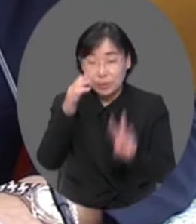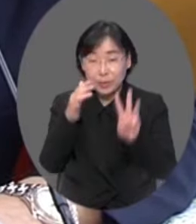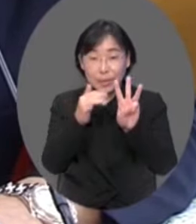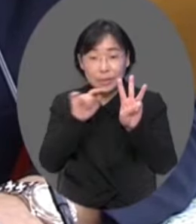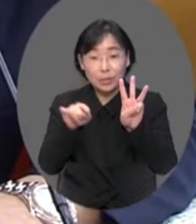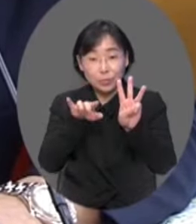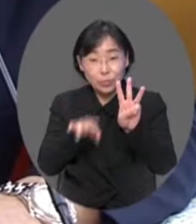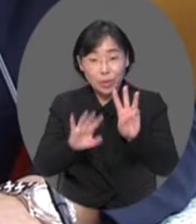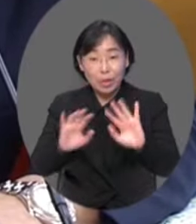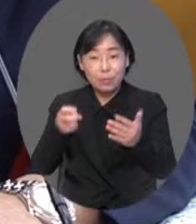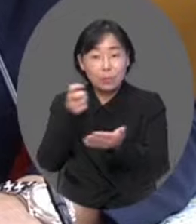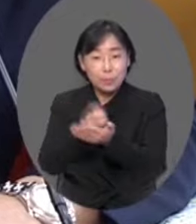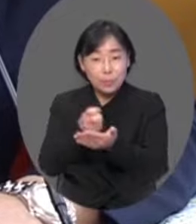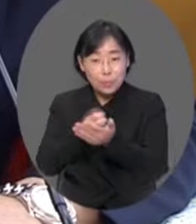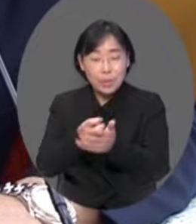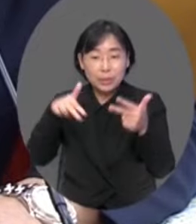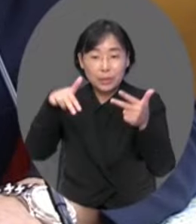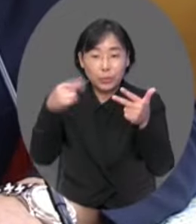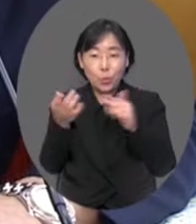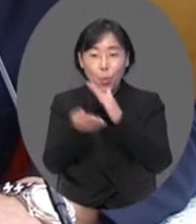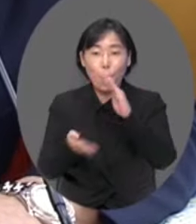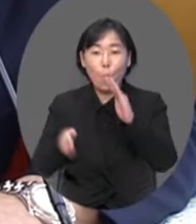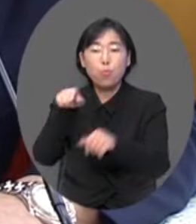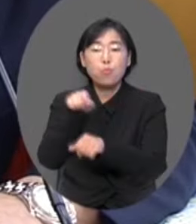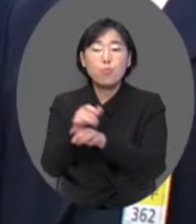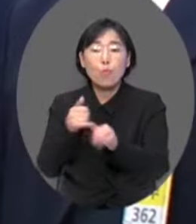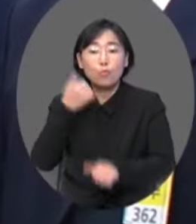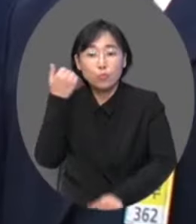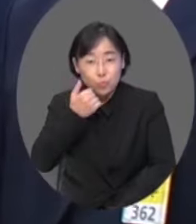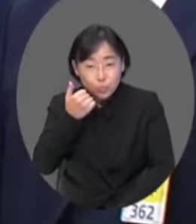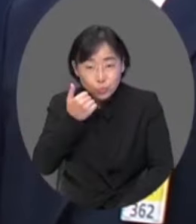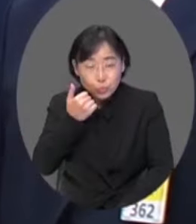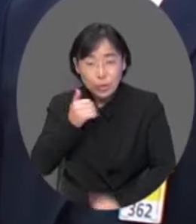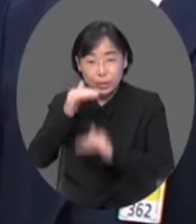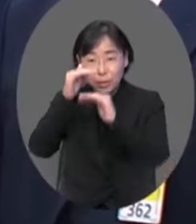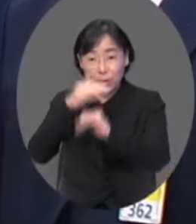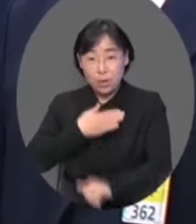분이 있습니까? 헌법 7조 공무원은 누구인가? 대답해 보십시오.